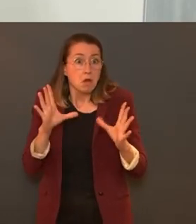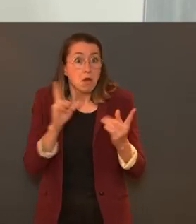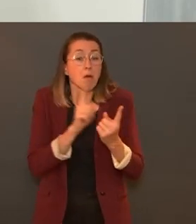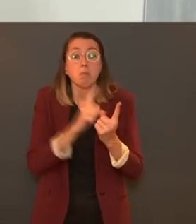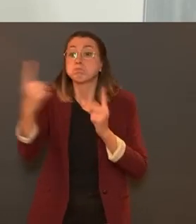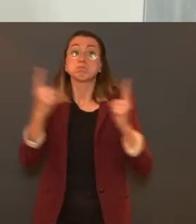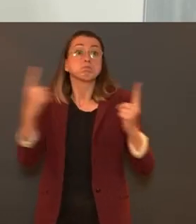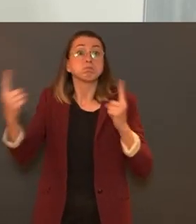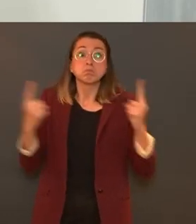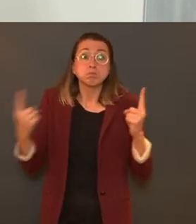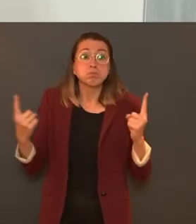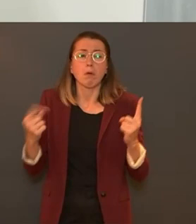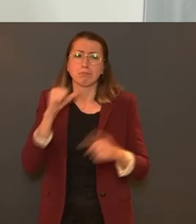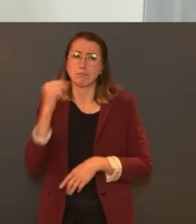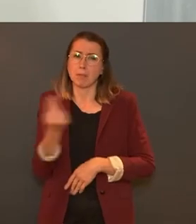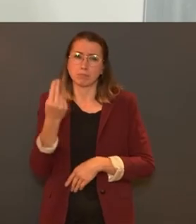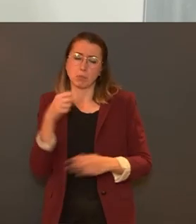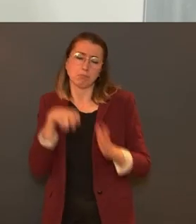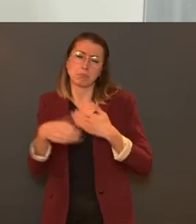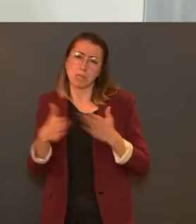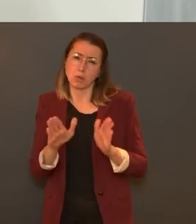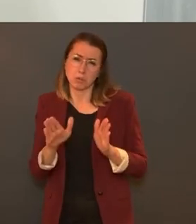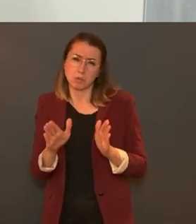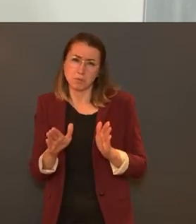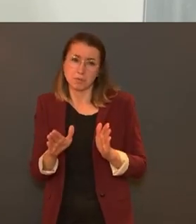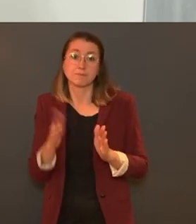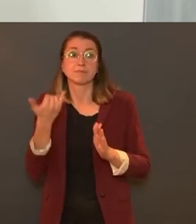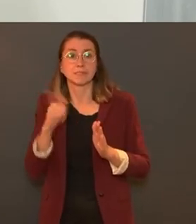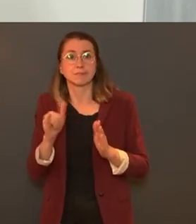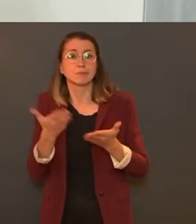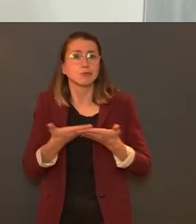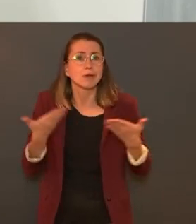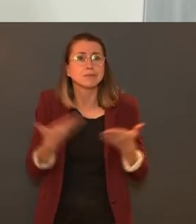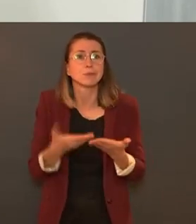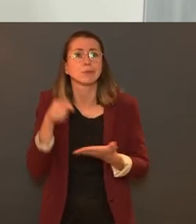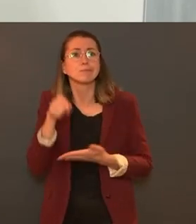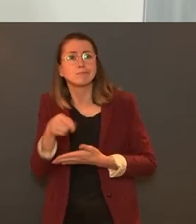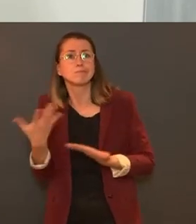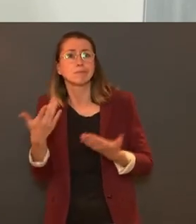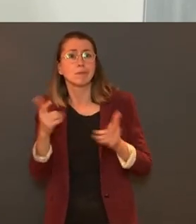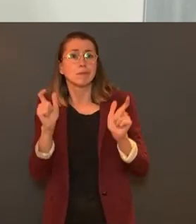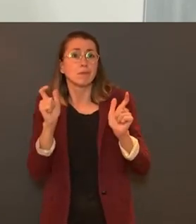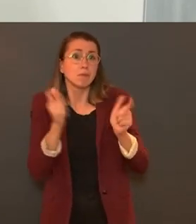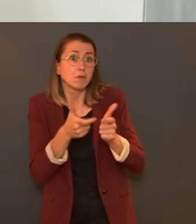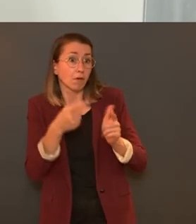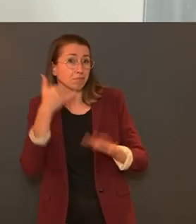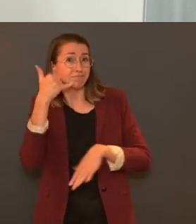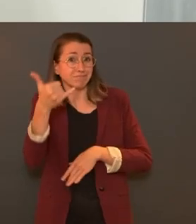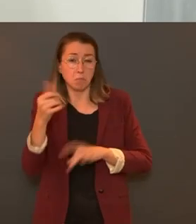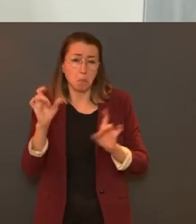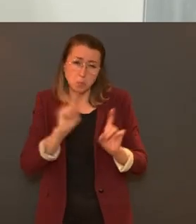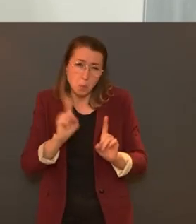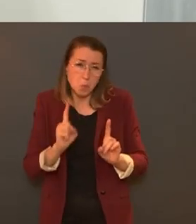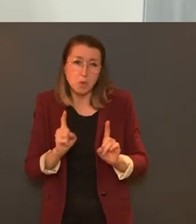sens. Dans ce cas-là, d'abord, le contact tracing ne vous appellera pas, mais si votre ami vous téléphone parce qu'il est inquiet, si vous n'avez pas eu de